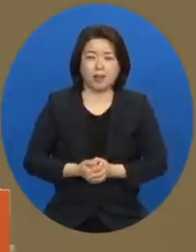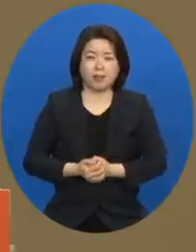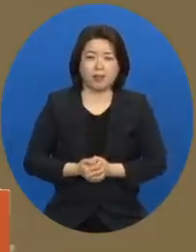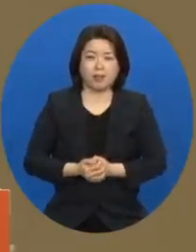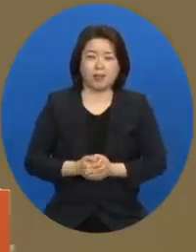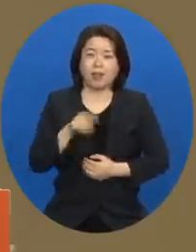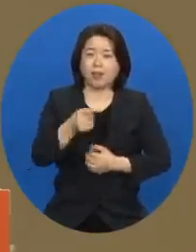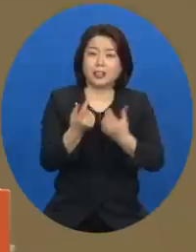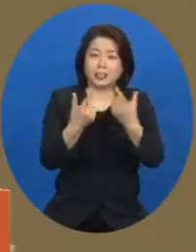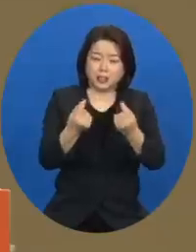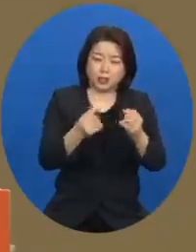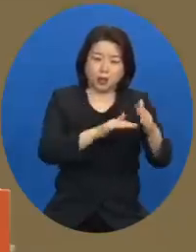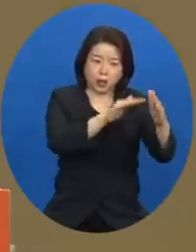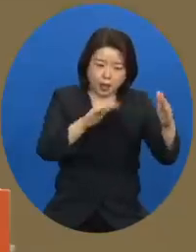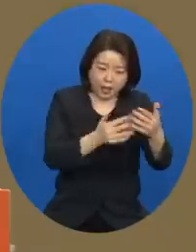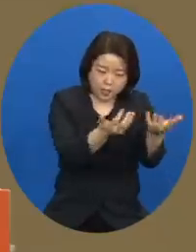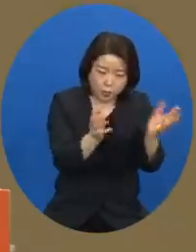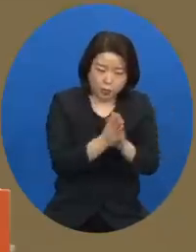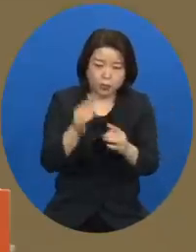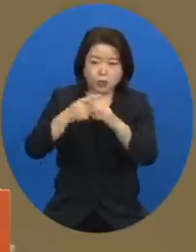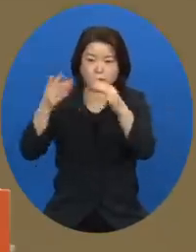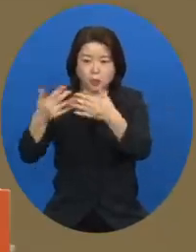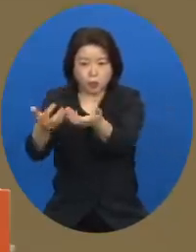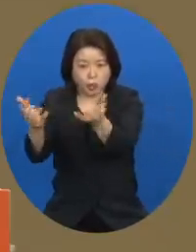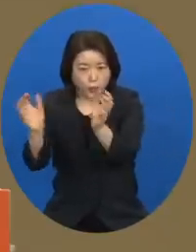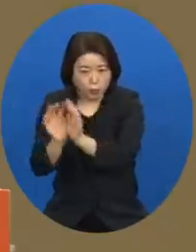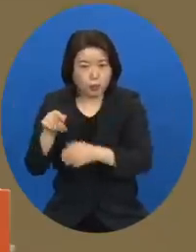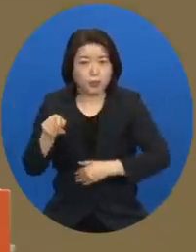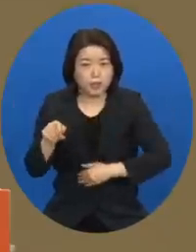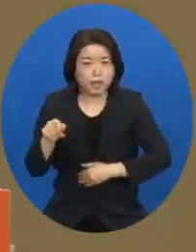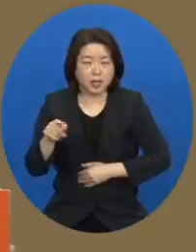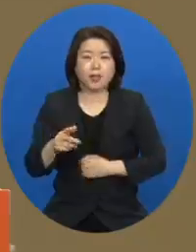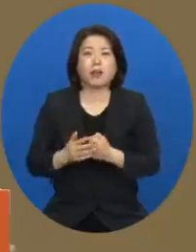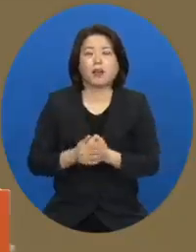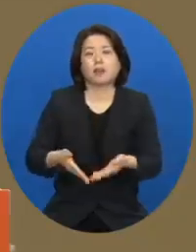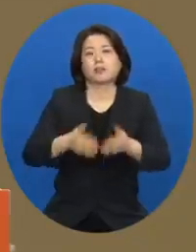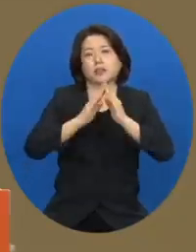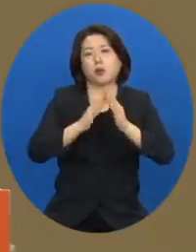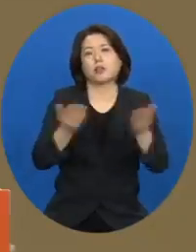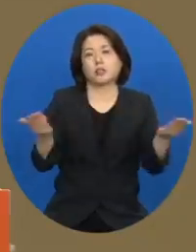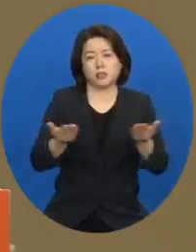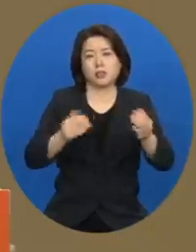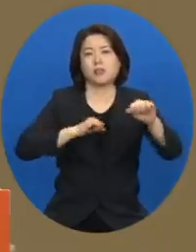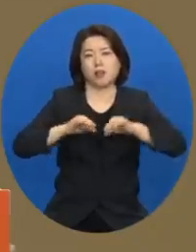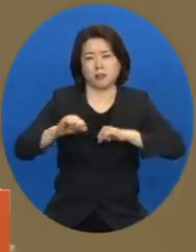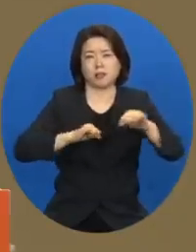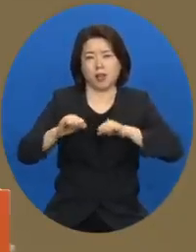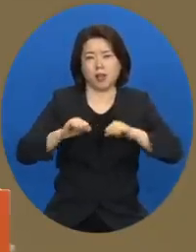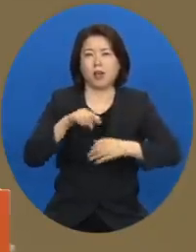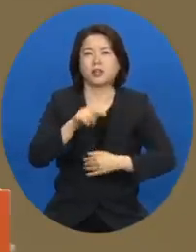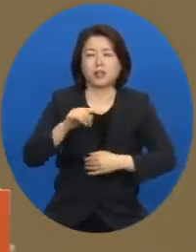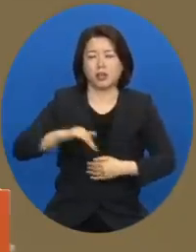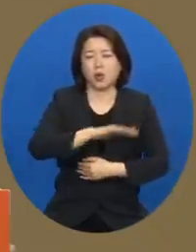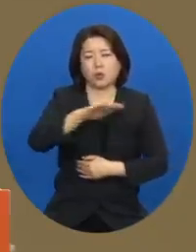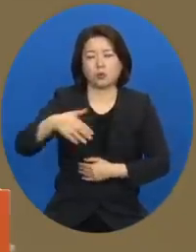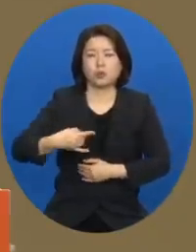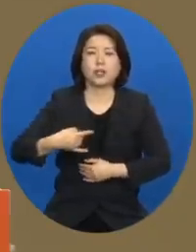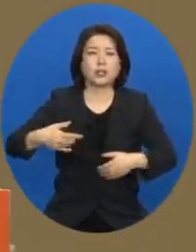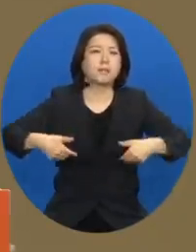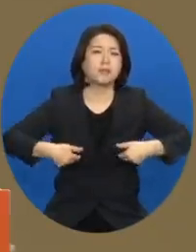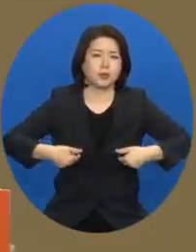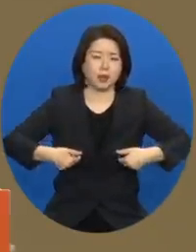그런 가정 공동체, 그런 교회 공동체가 세워지는 역사, 이것이 우리에게